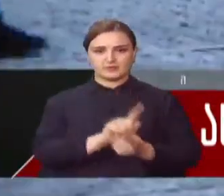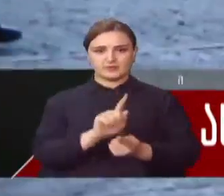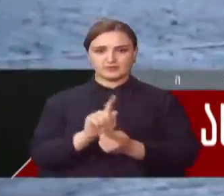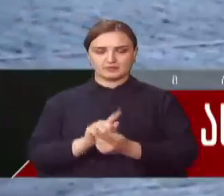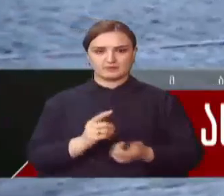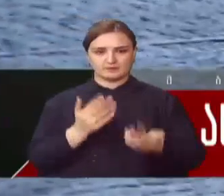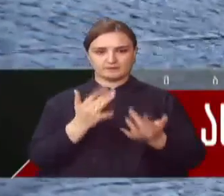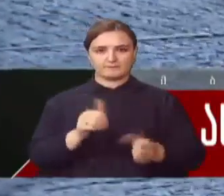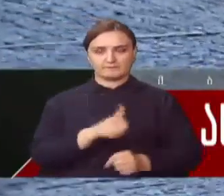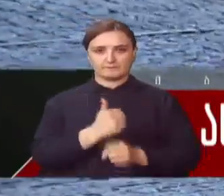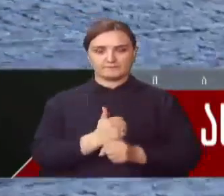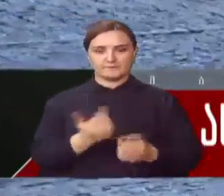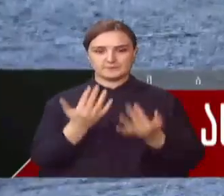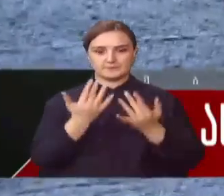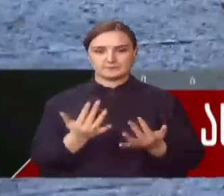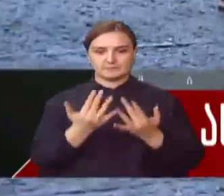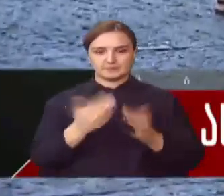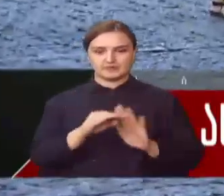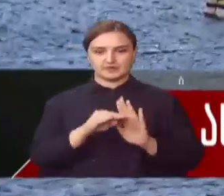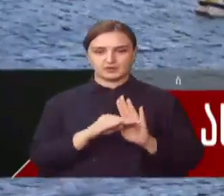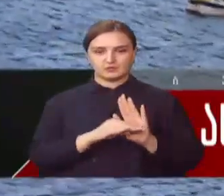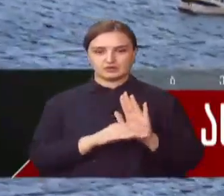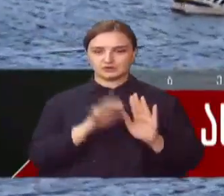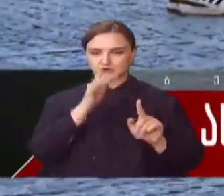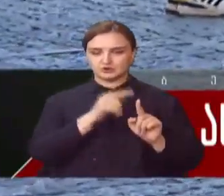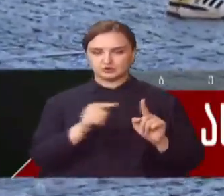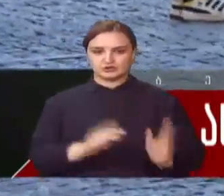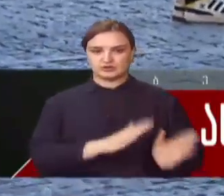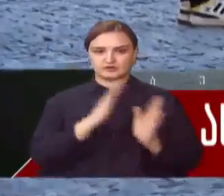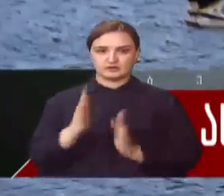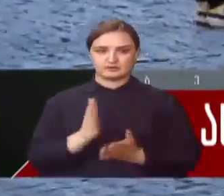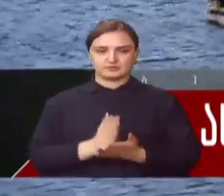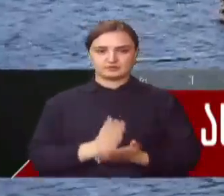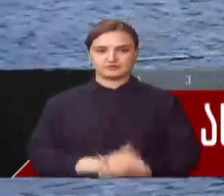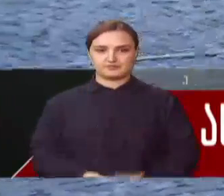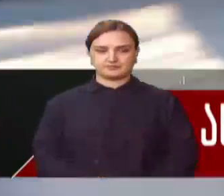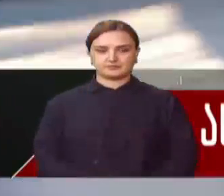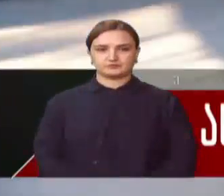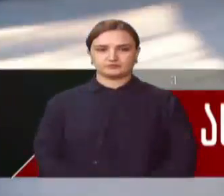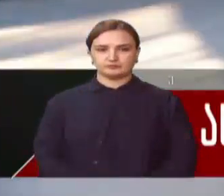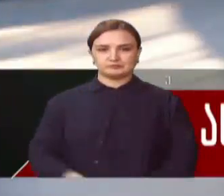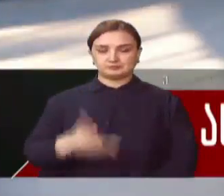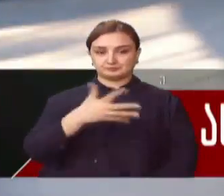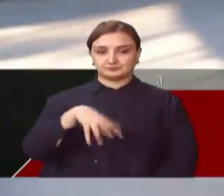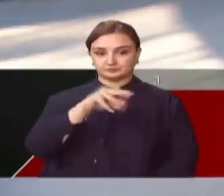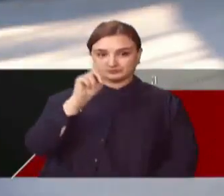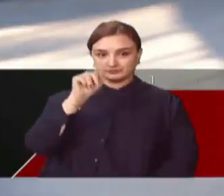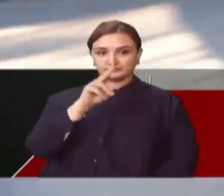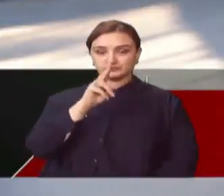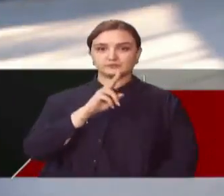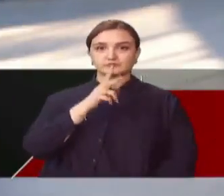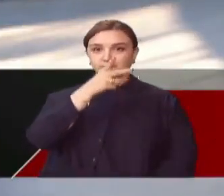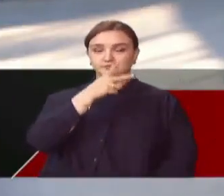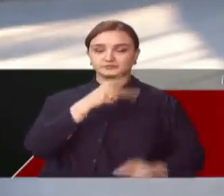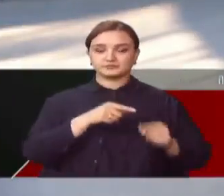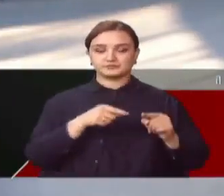moitxova. Metavari motxona, regulatii izgar cu ulidroid gada vadeba. Pelamiti sroori samitve are sacmare simistui